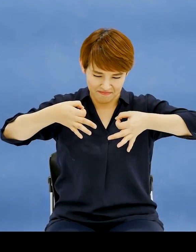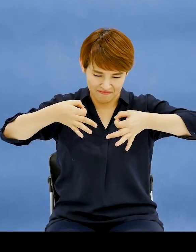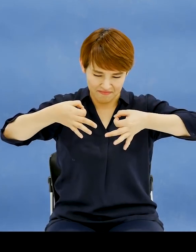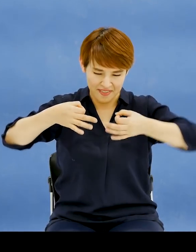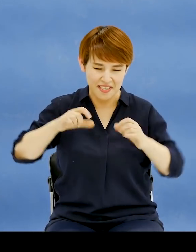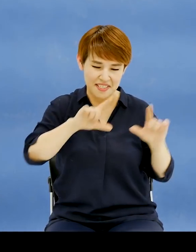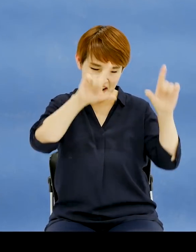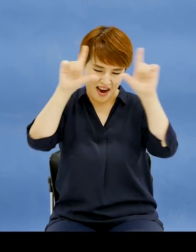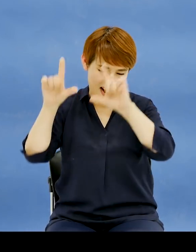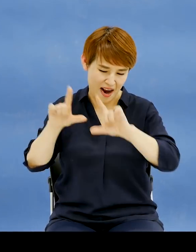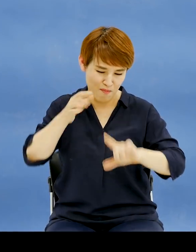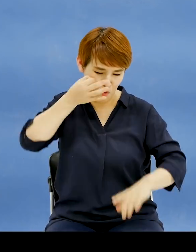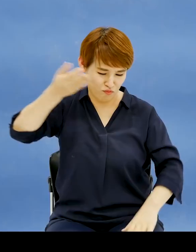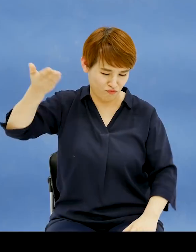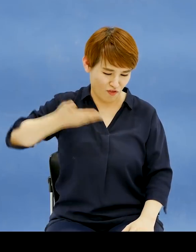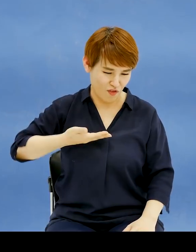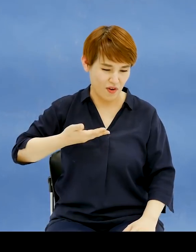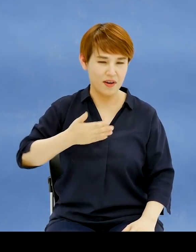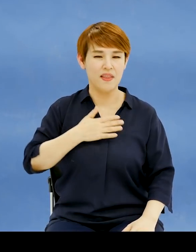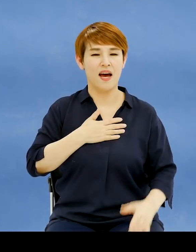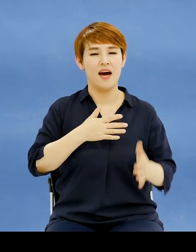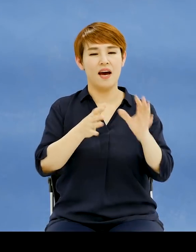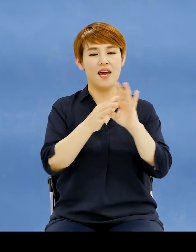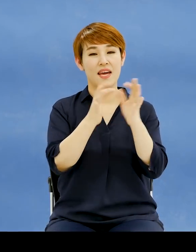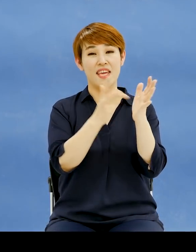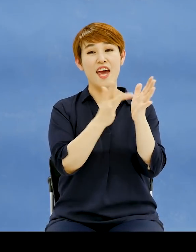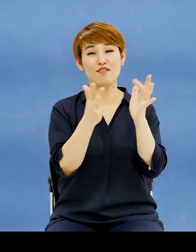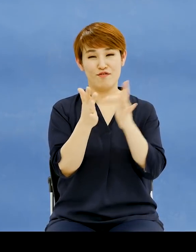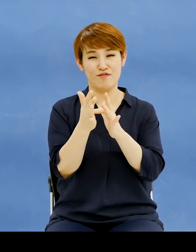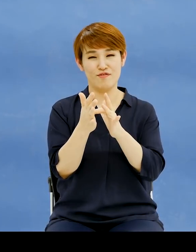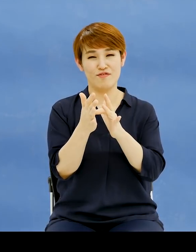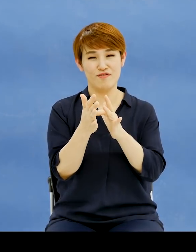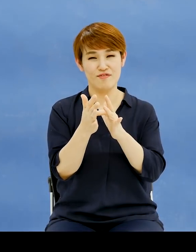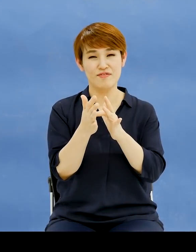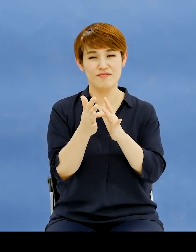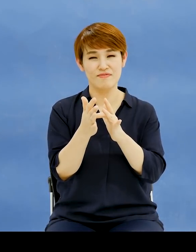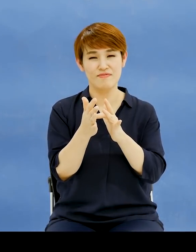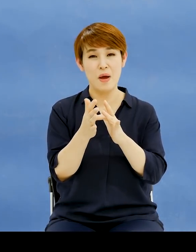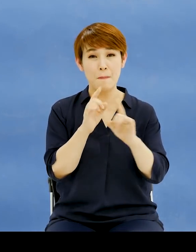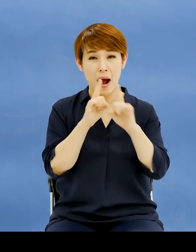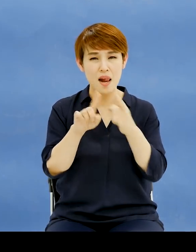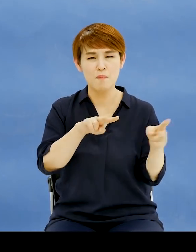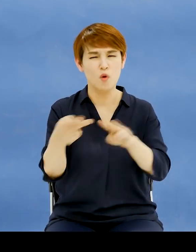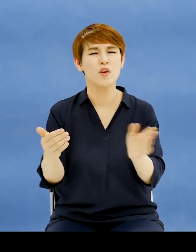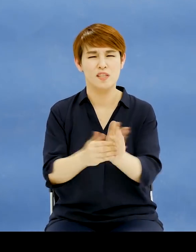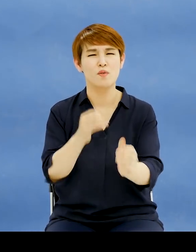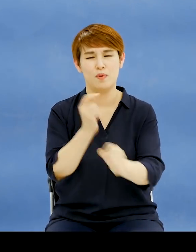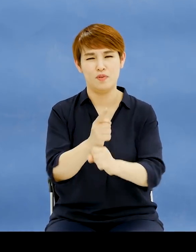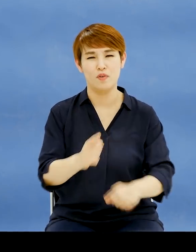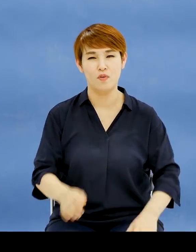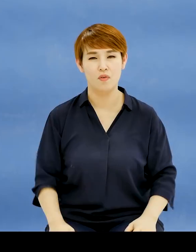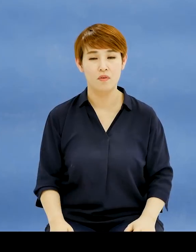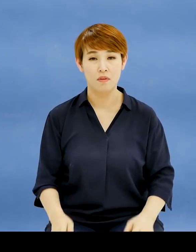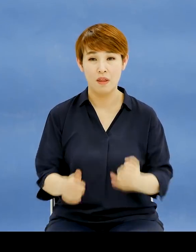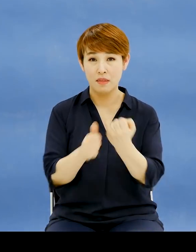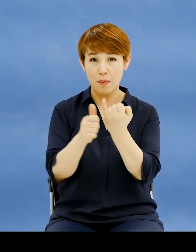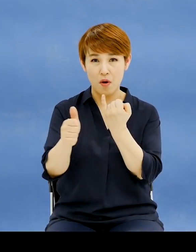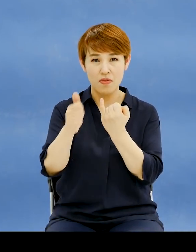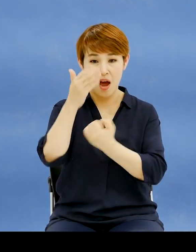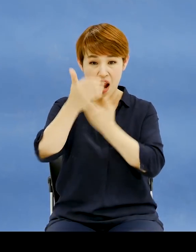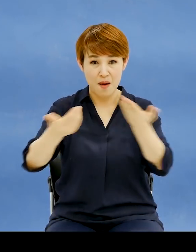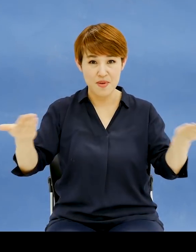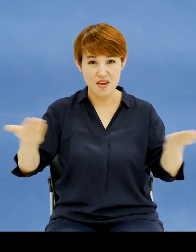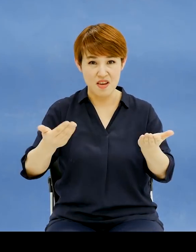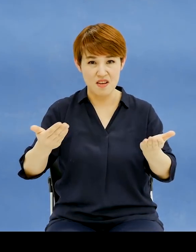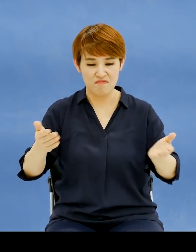저한테 이제 저의 삶을 한번 비춰 보여 주시는 거예요. 그래서 나의 예수고 우리 번역했거든요. 결국 우리 목사님이 또 이런